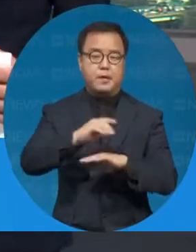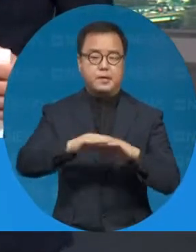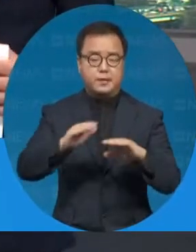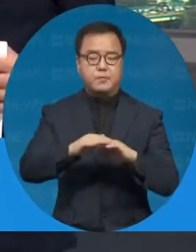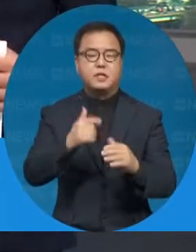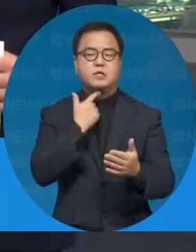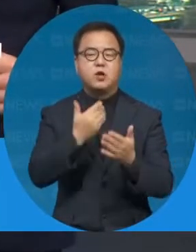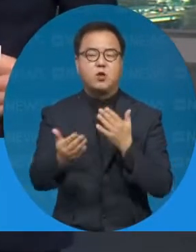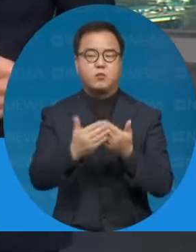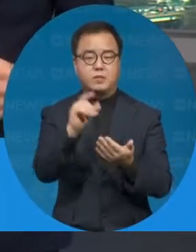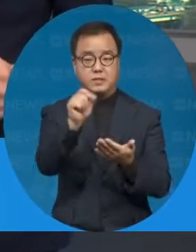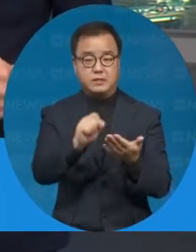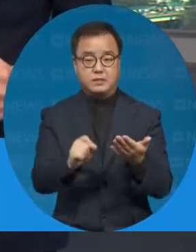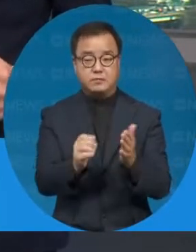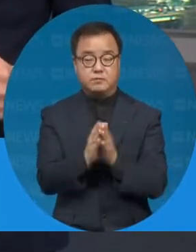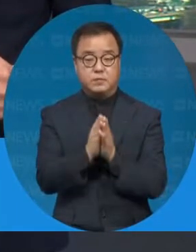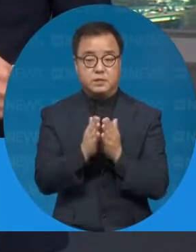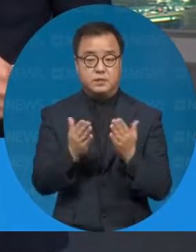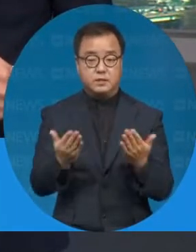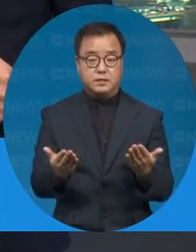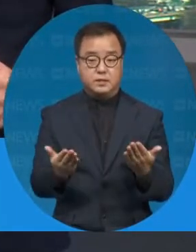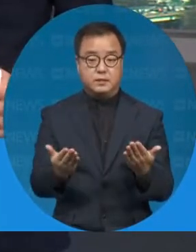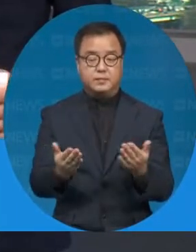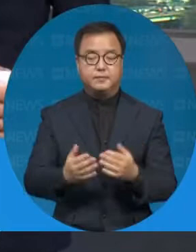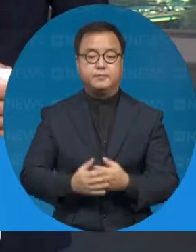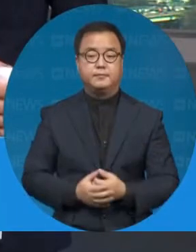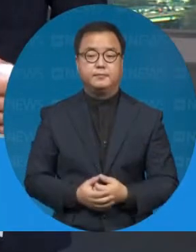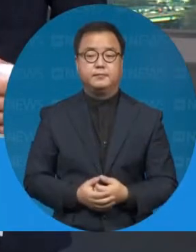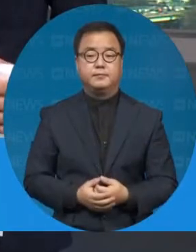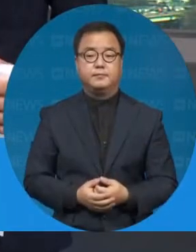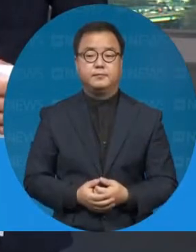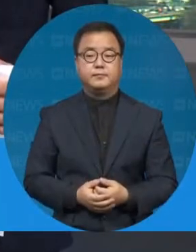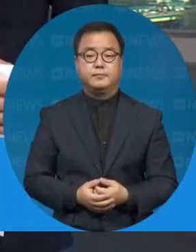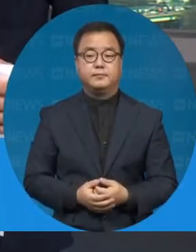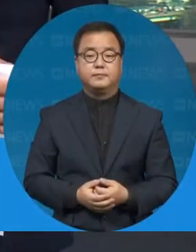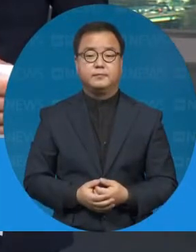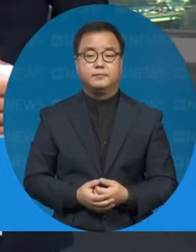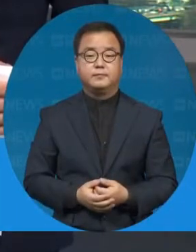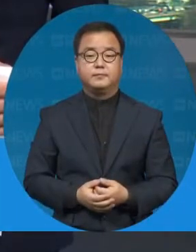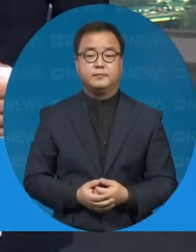책이 나왔습니다. 이번 주 읽어볼 만한 도서 지성과 감성에서 만나보시죠.